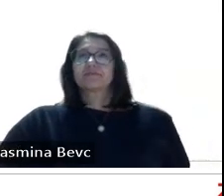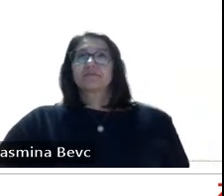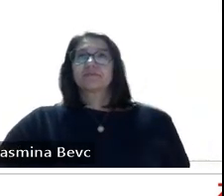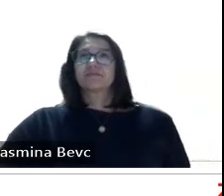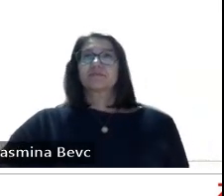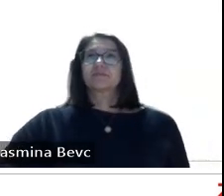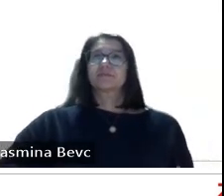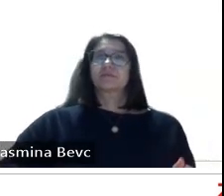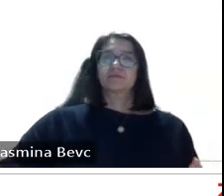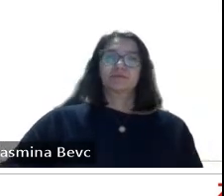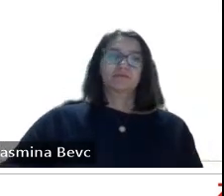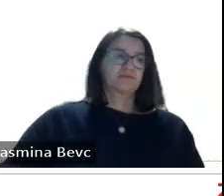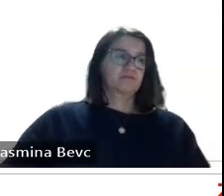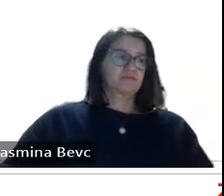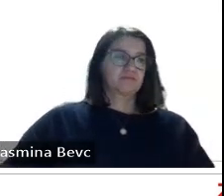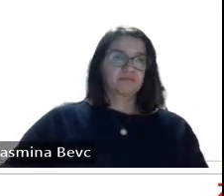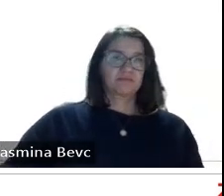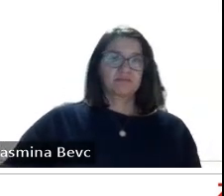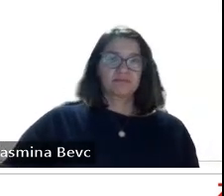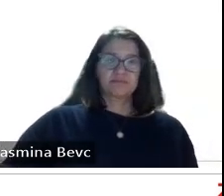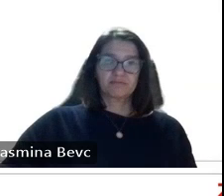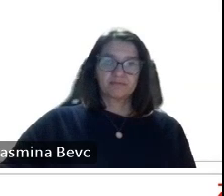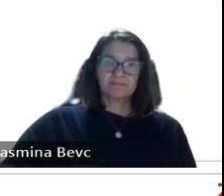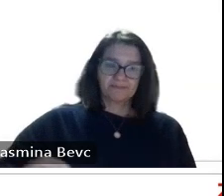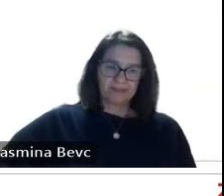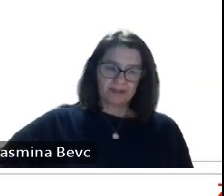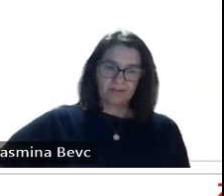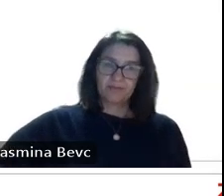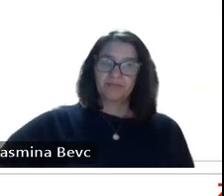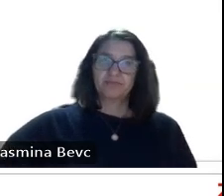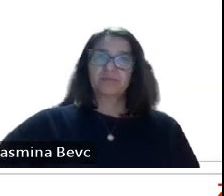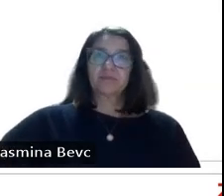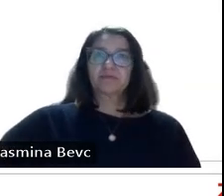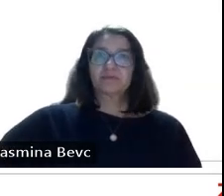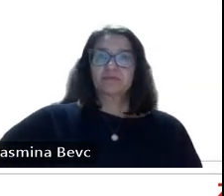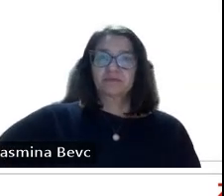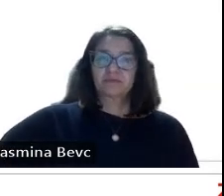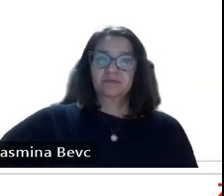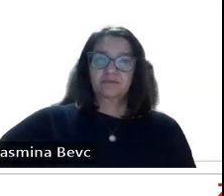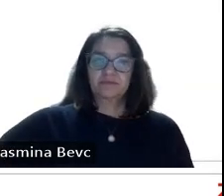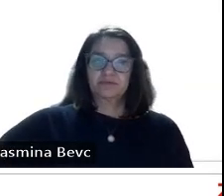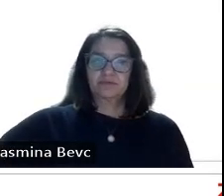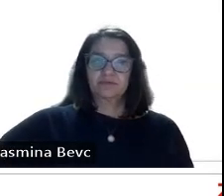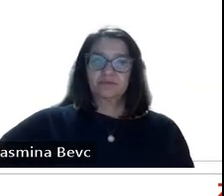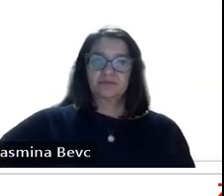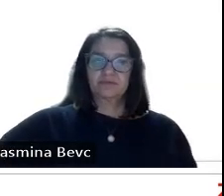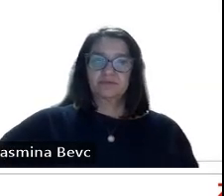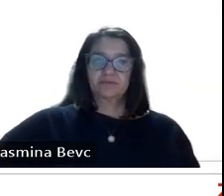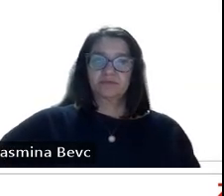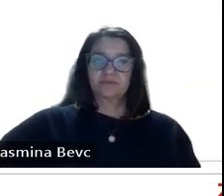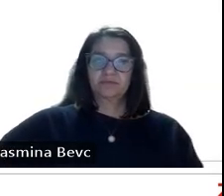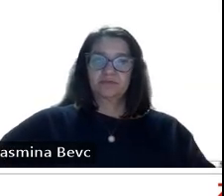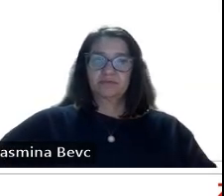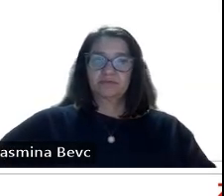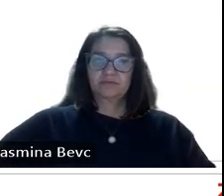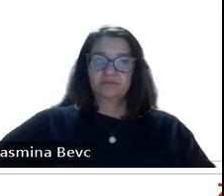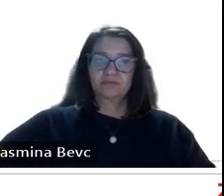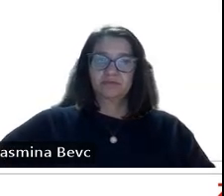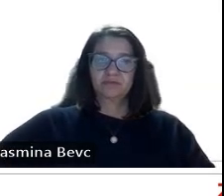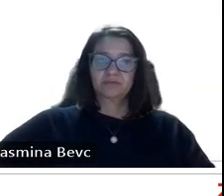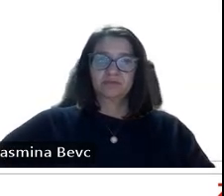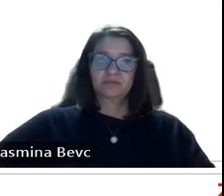nek plinski ali oljni kotel in nam bil še vedno služil svojemu namenu, pa je lahko tisti dodatni